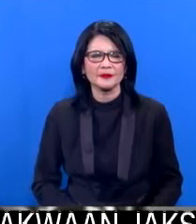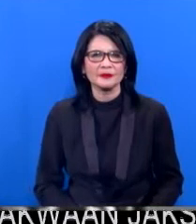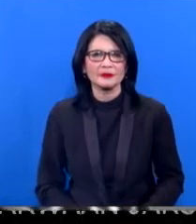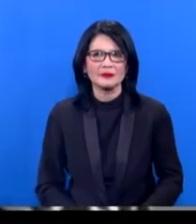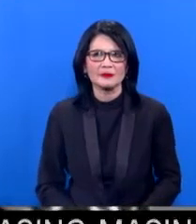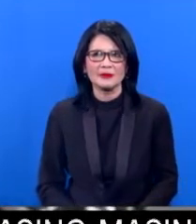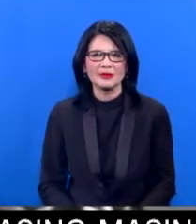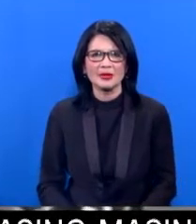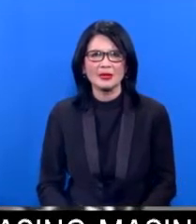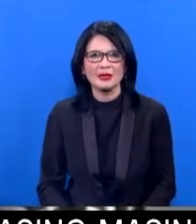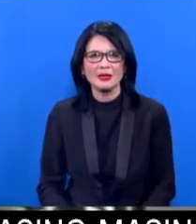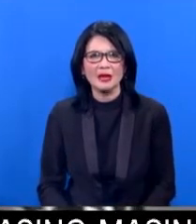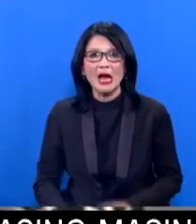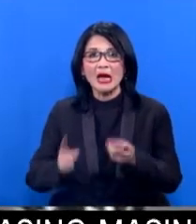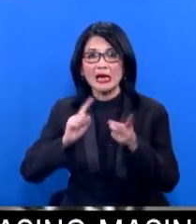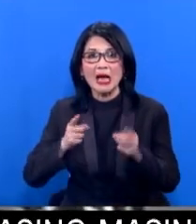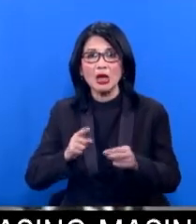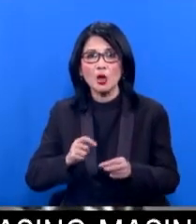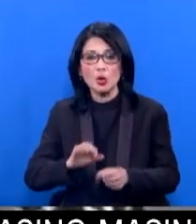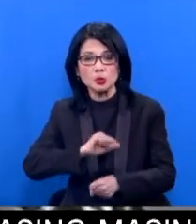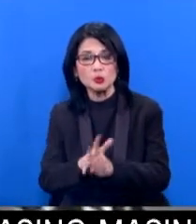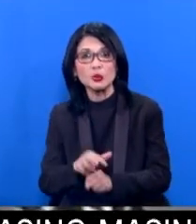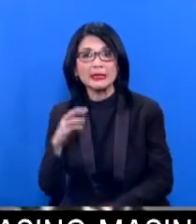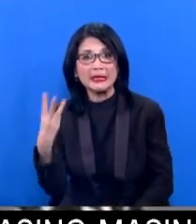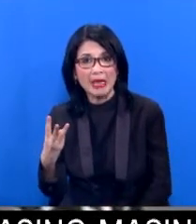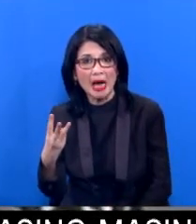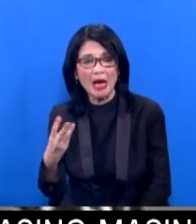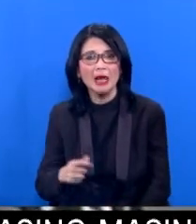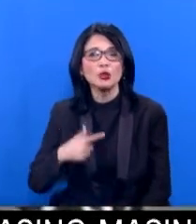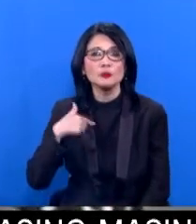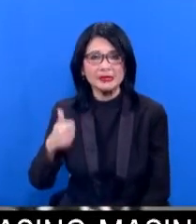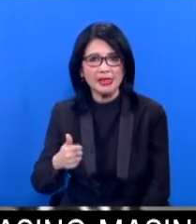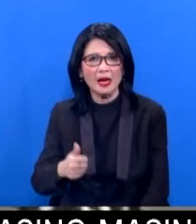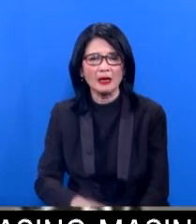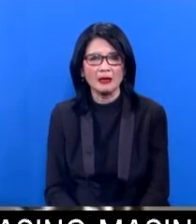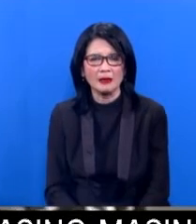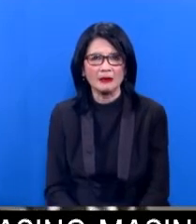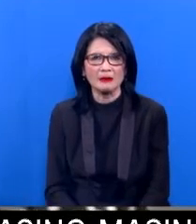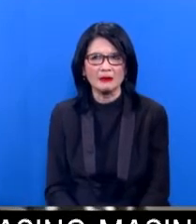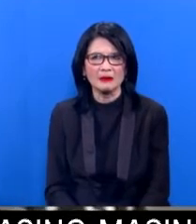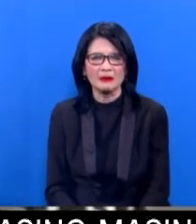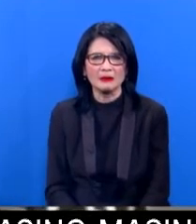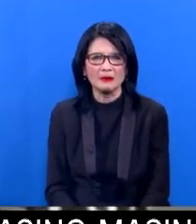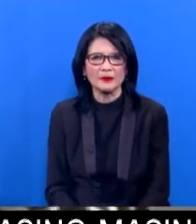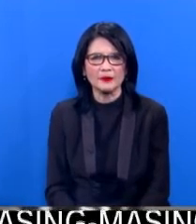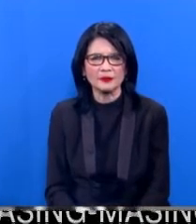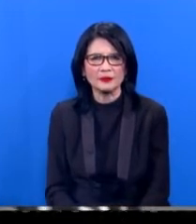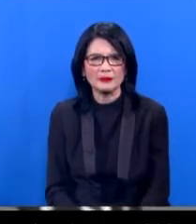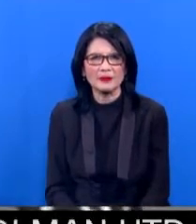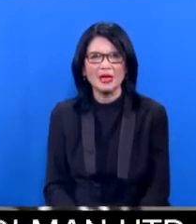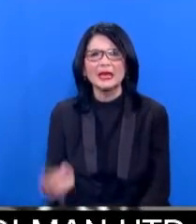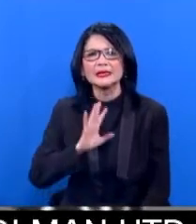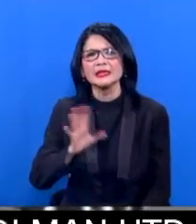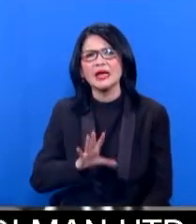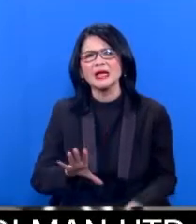kalau gelombang ketiga itu mungkin terjadi kalau penanganannya seperti tahun lalu, ya kan? Di mana tidak terkoordinasi